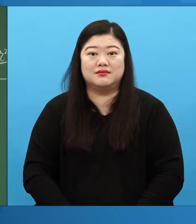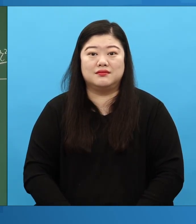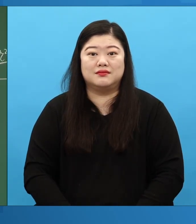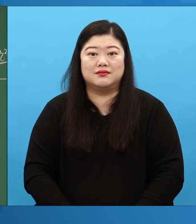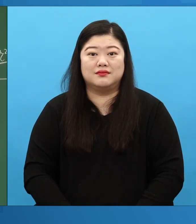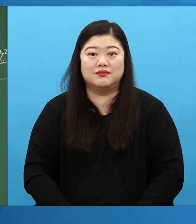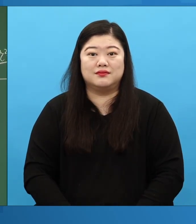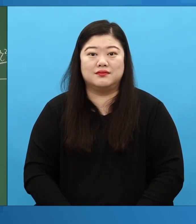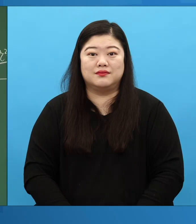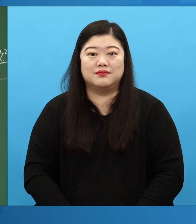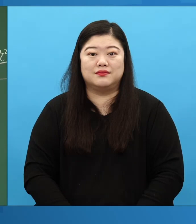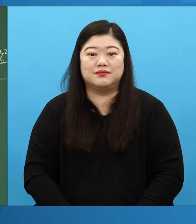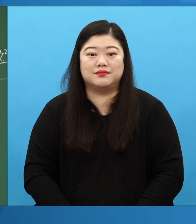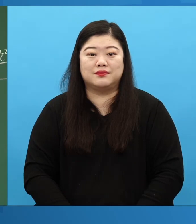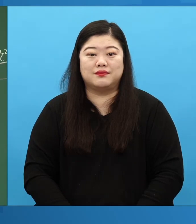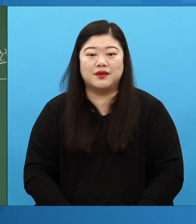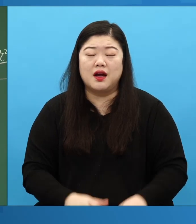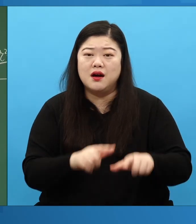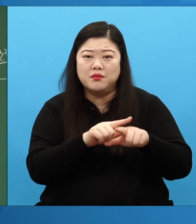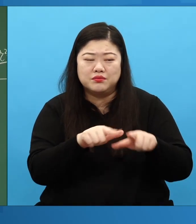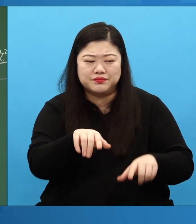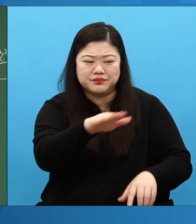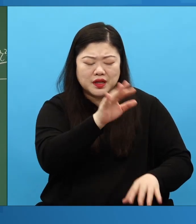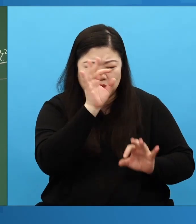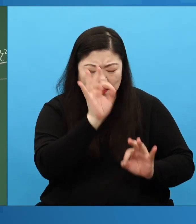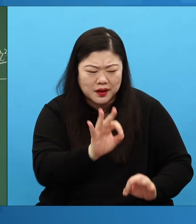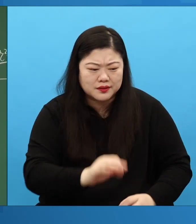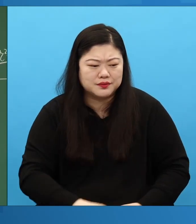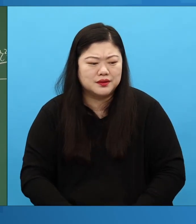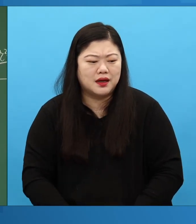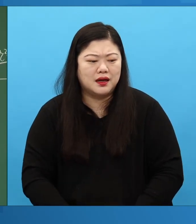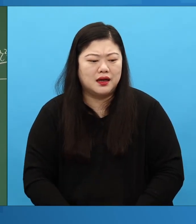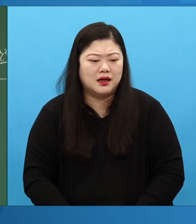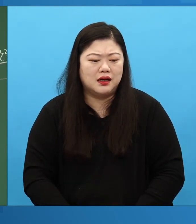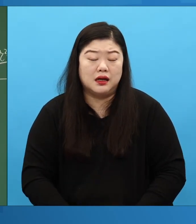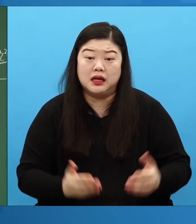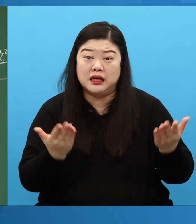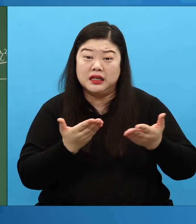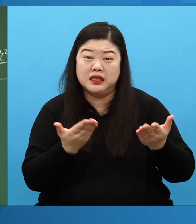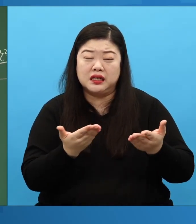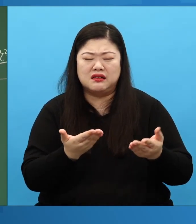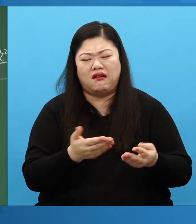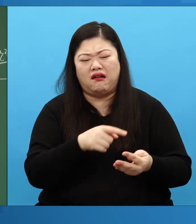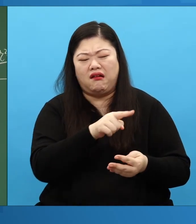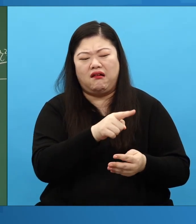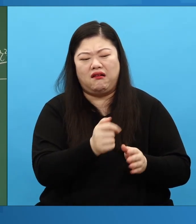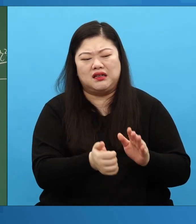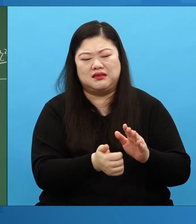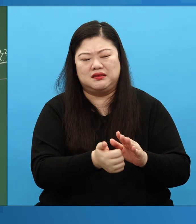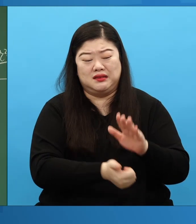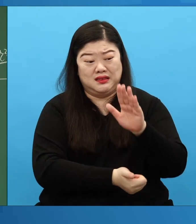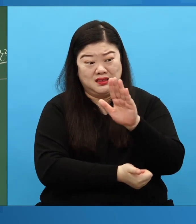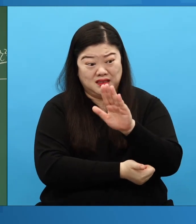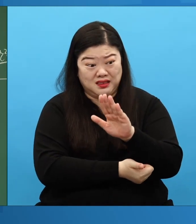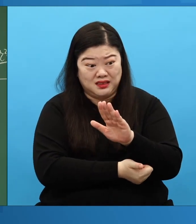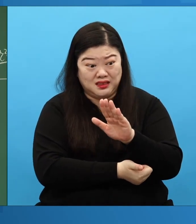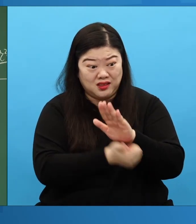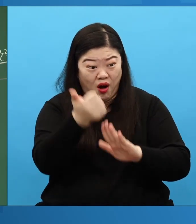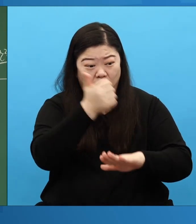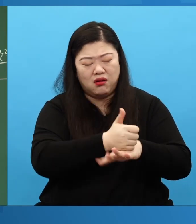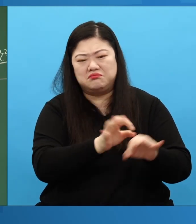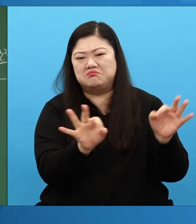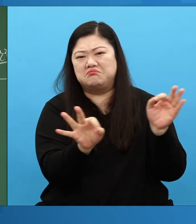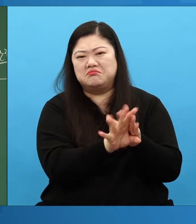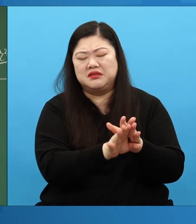말은 할 수 없잖아요. 뭐 할 수 없지만 하는 거 보면은 안 되는 걸 계속해요. And most of the time when I look at people, I can't really tell them, but they do things that's not 그 going 참 to